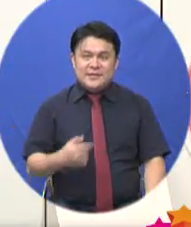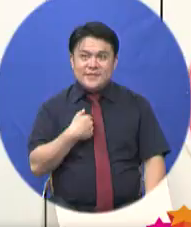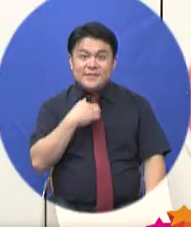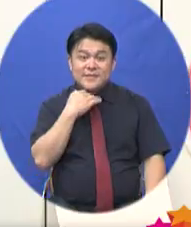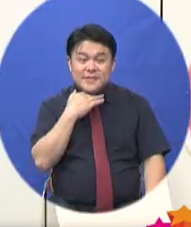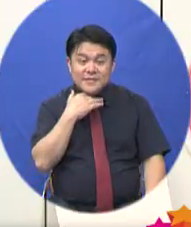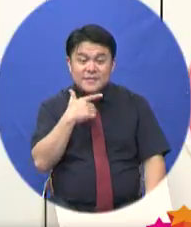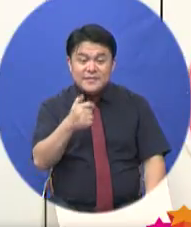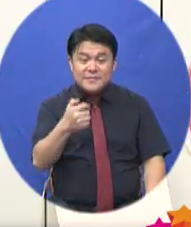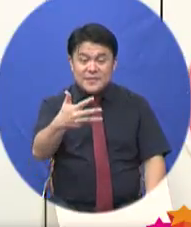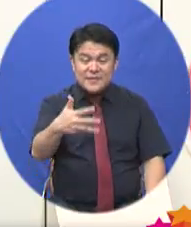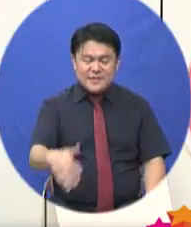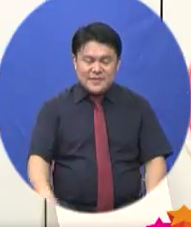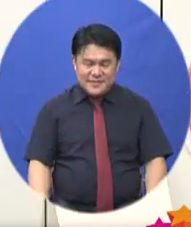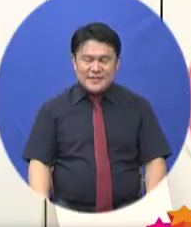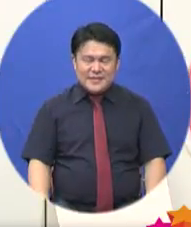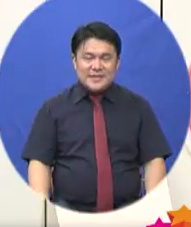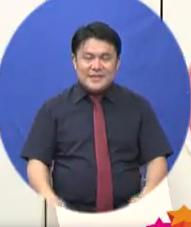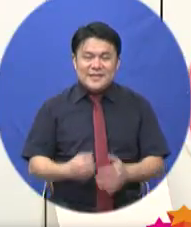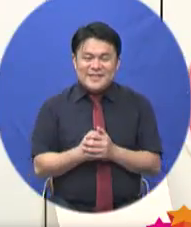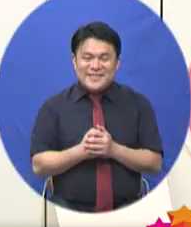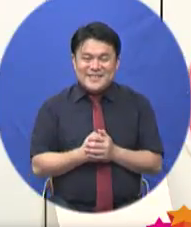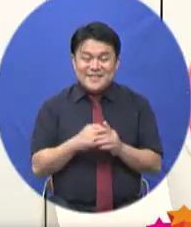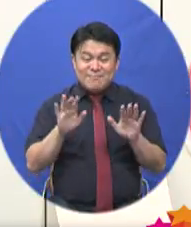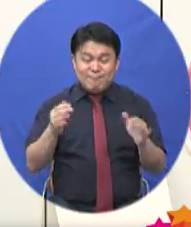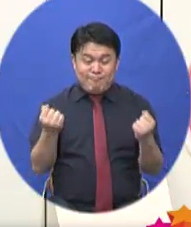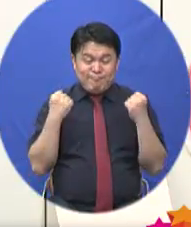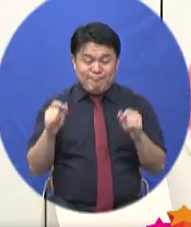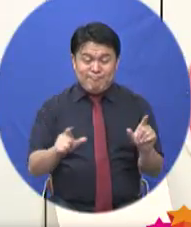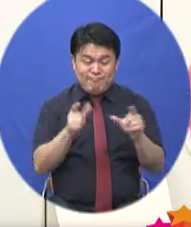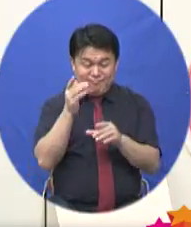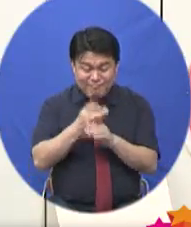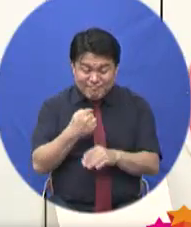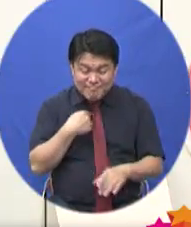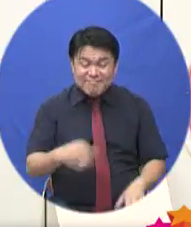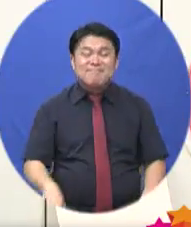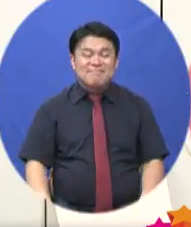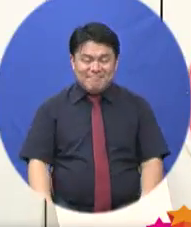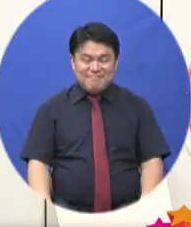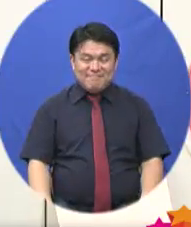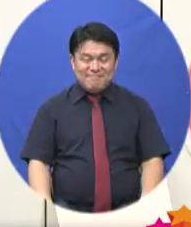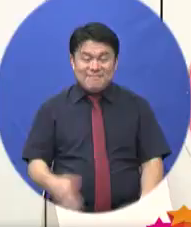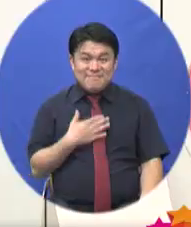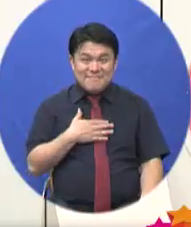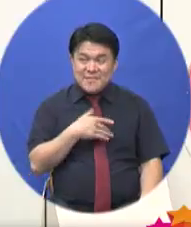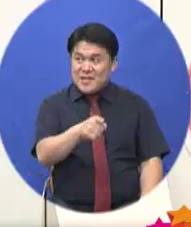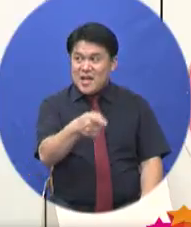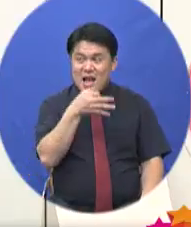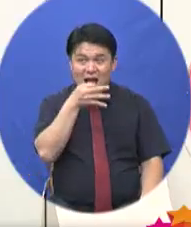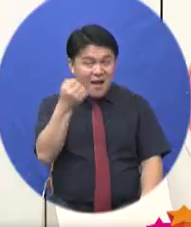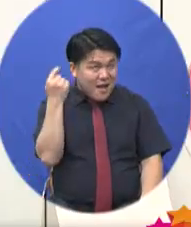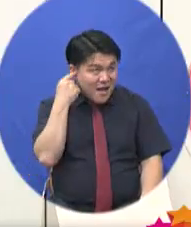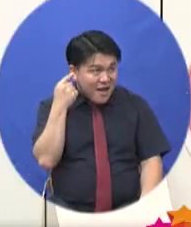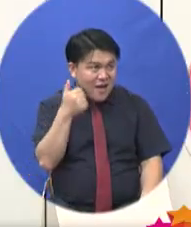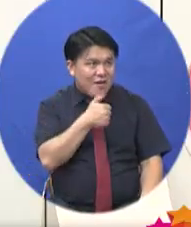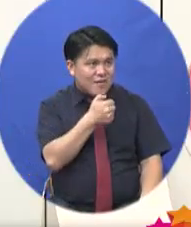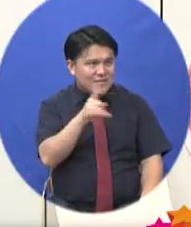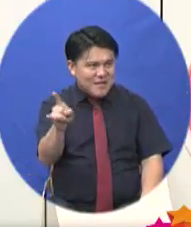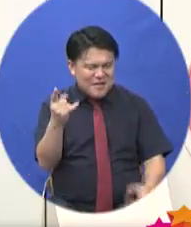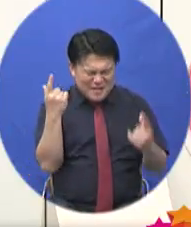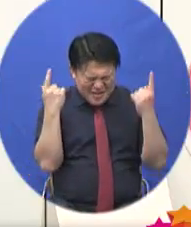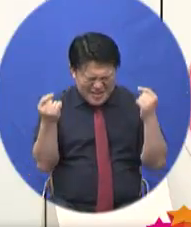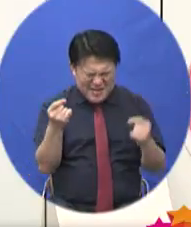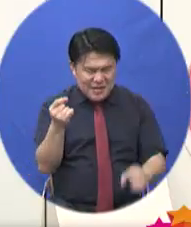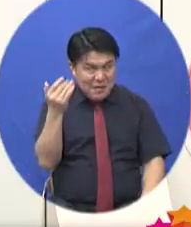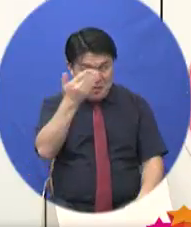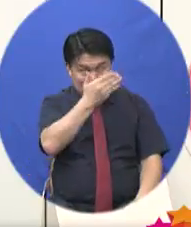이제 68세. 네. 네, 지금 아직 건강하게 살고 있습니다. 아, 예, 그렇군요. 예. 목소리 네네. 들어봐서는 네. 50대입니다.